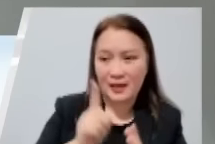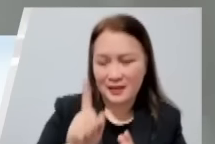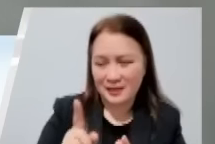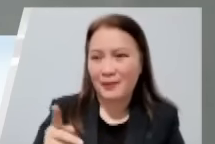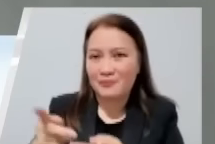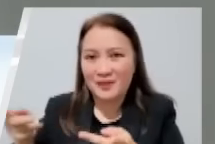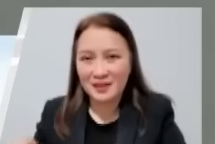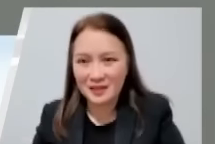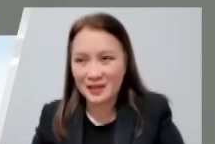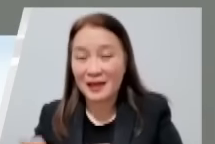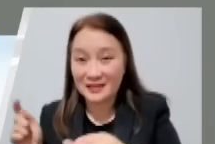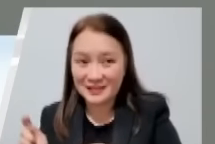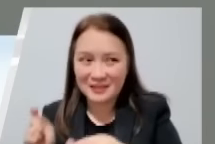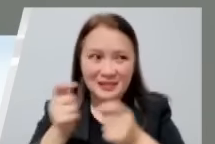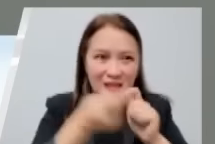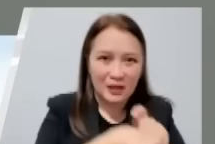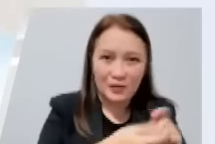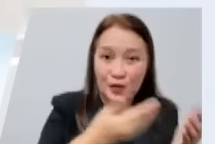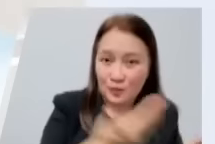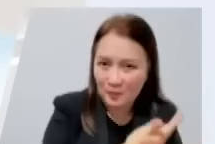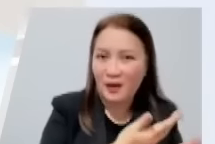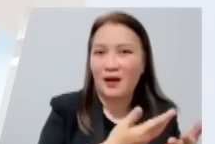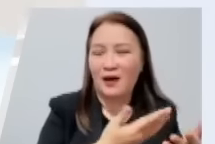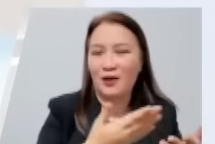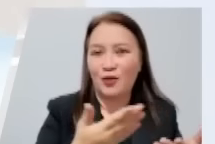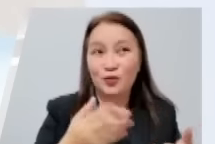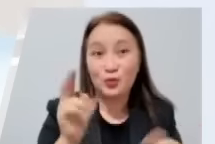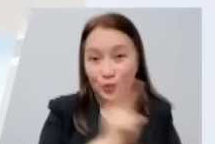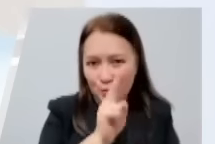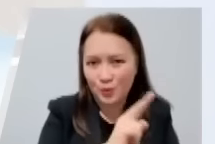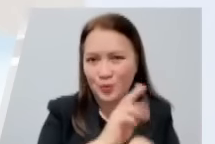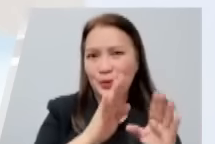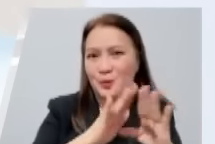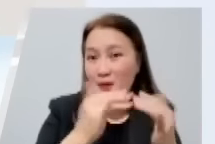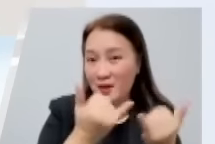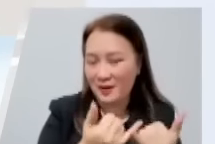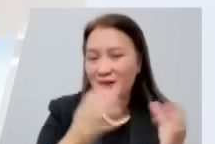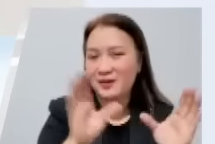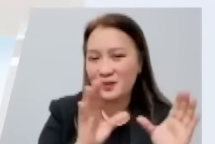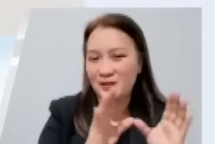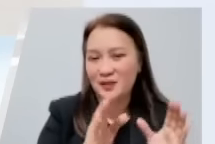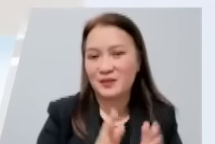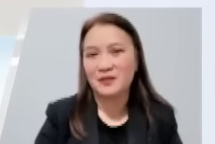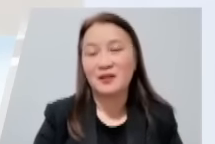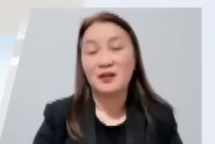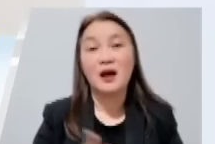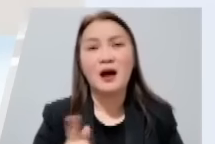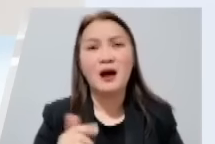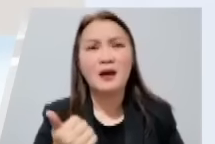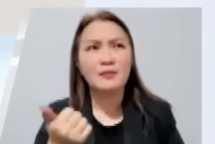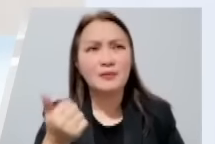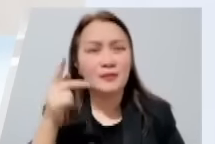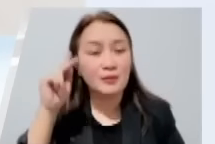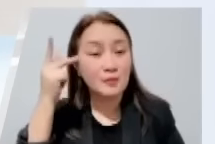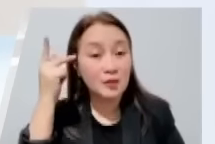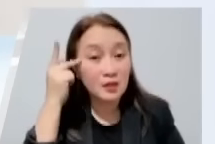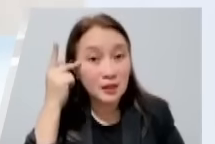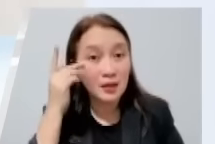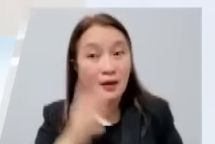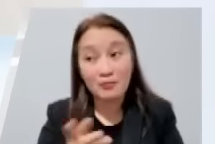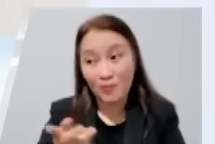lugar gamit ang barangay certificate. Paano ko ang ginagawang strategy ngayon ng mga politiko ay naghihiraman